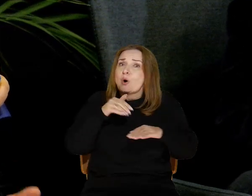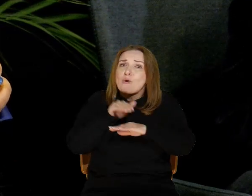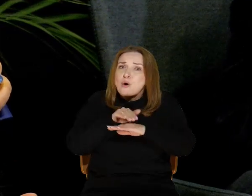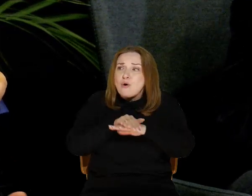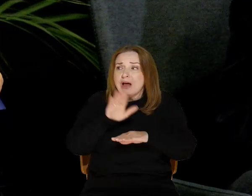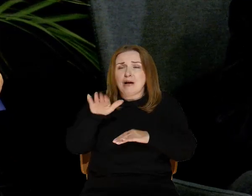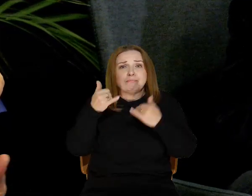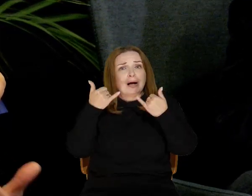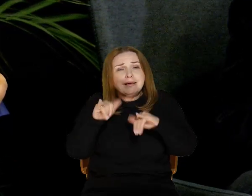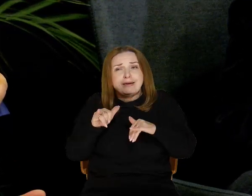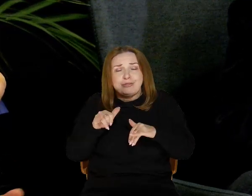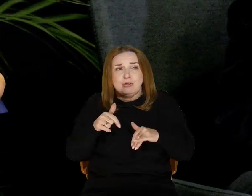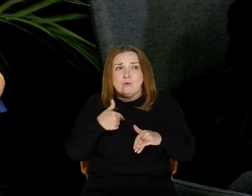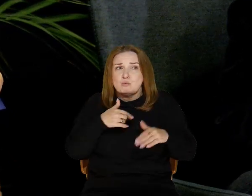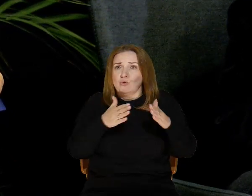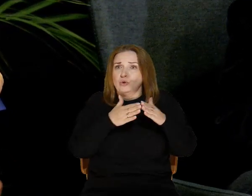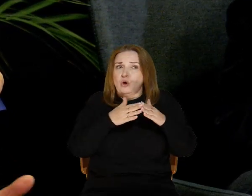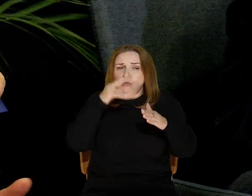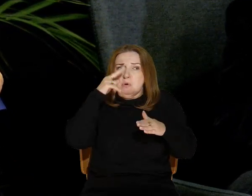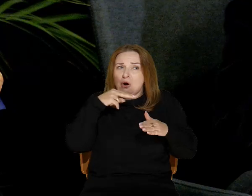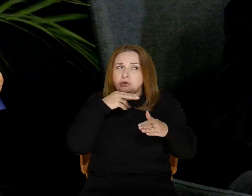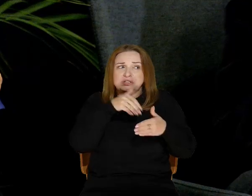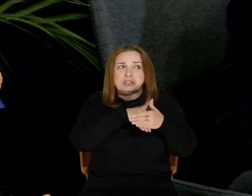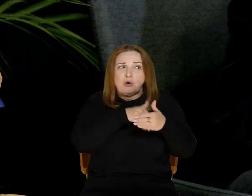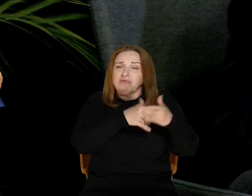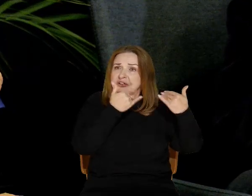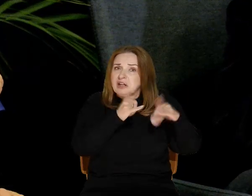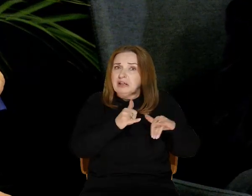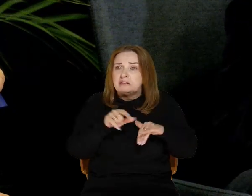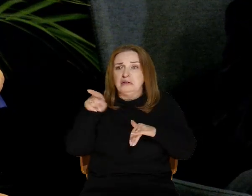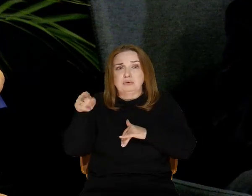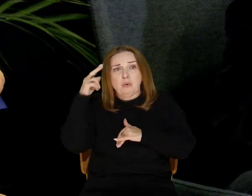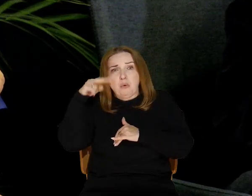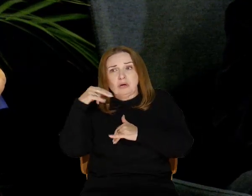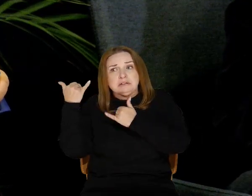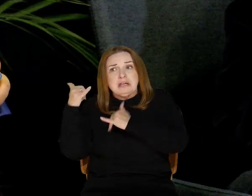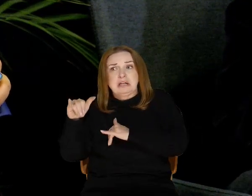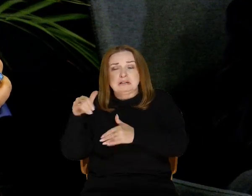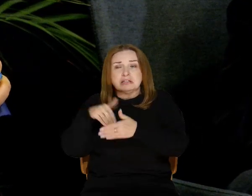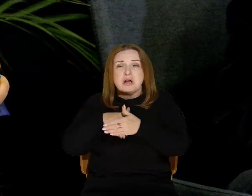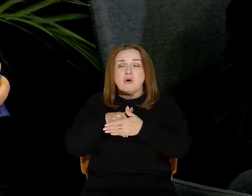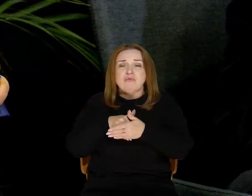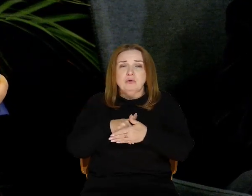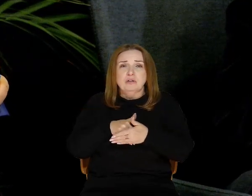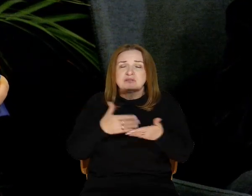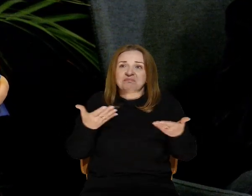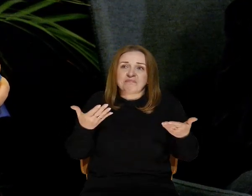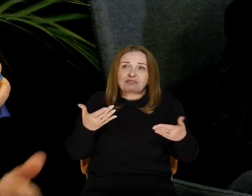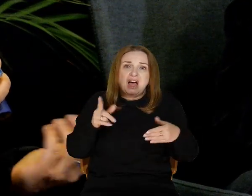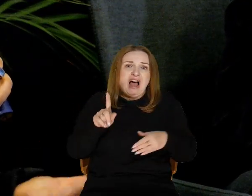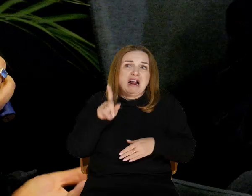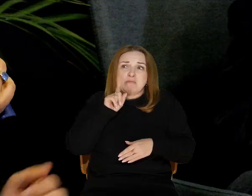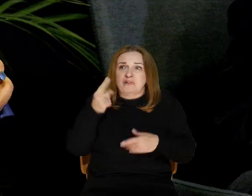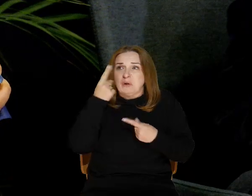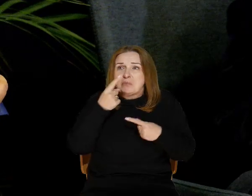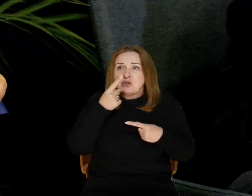jest trochę dziwny, że mój ojciec jest trochę inny niż inni ojcowie, no ale kogoś to mogło obchodzić. I